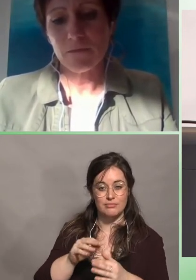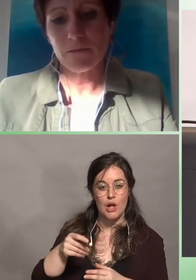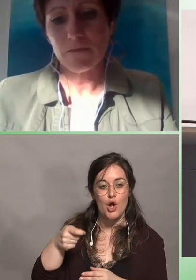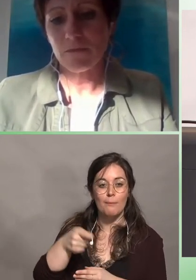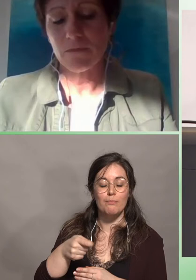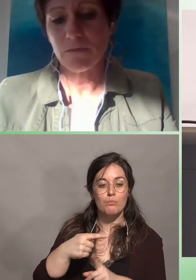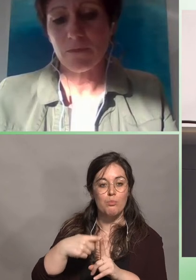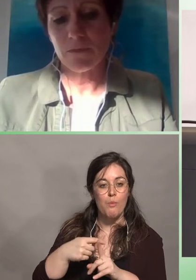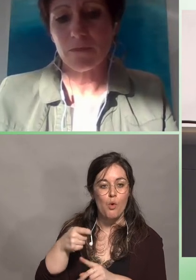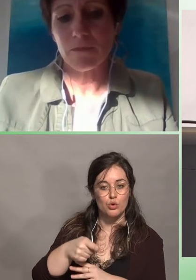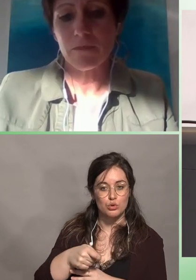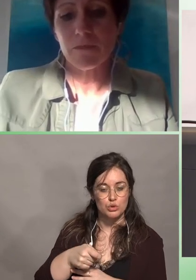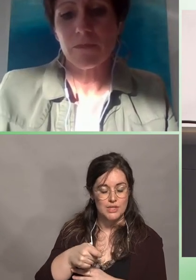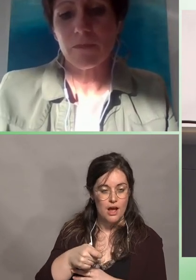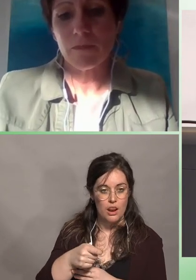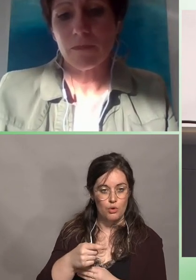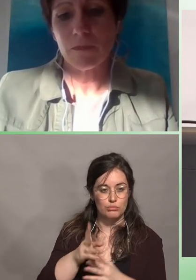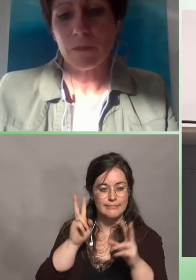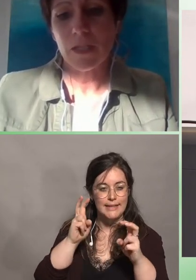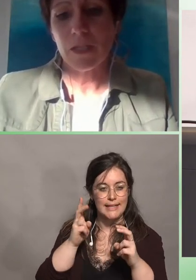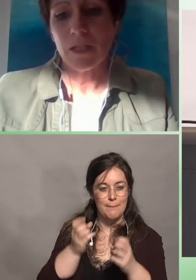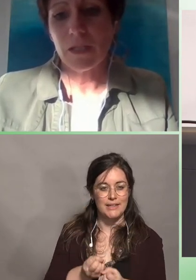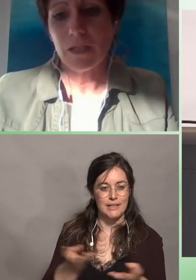zum Thema Diversity und Inklusion?